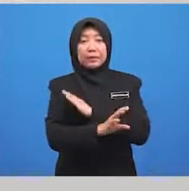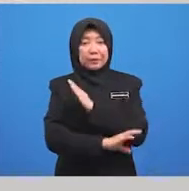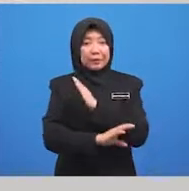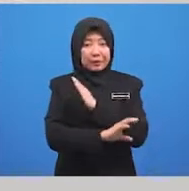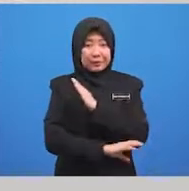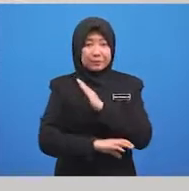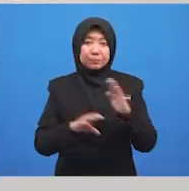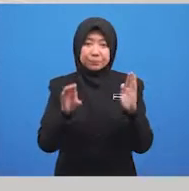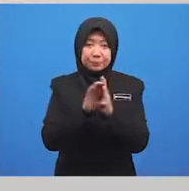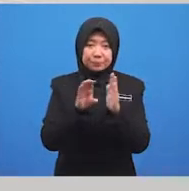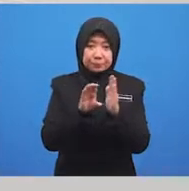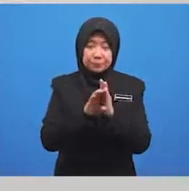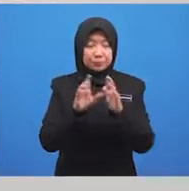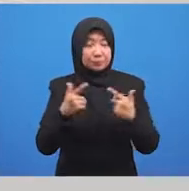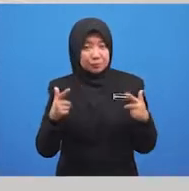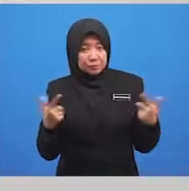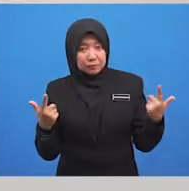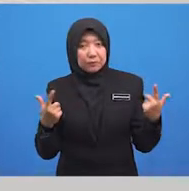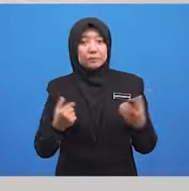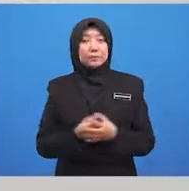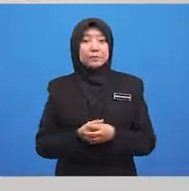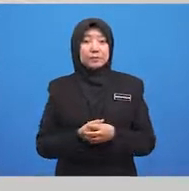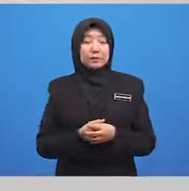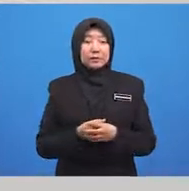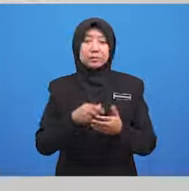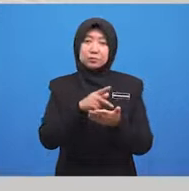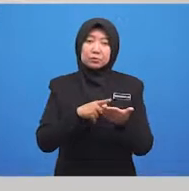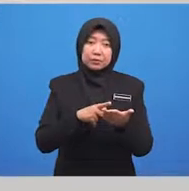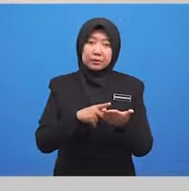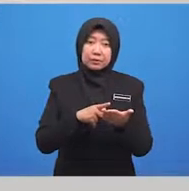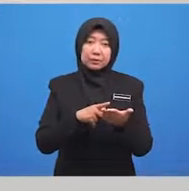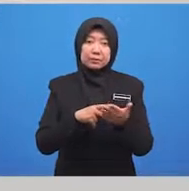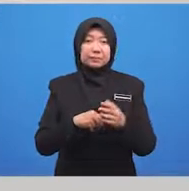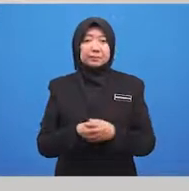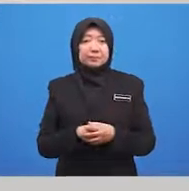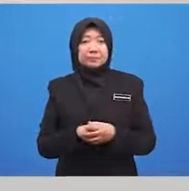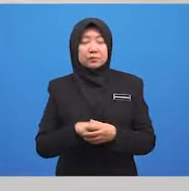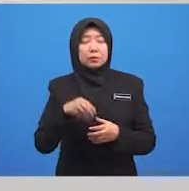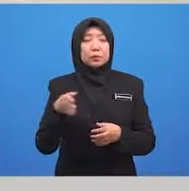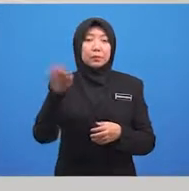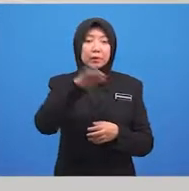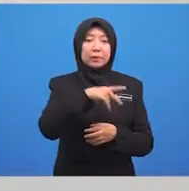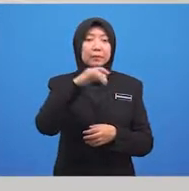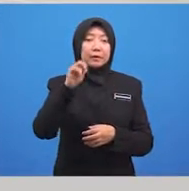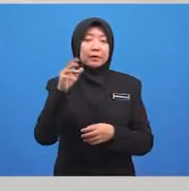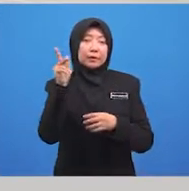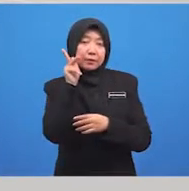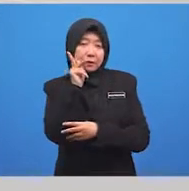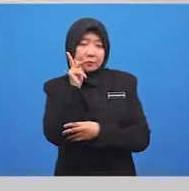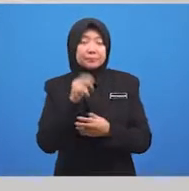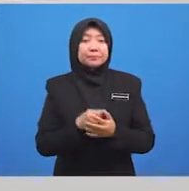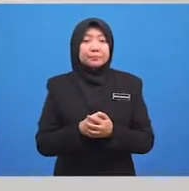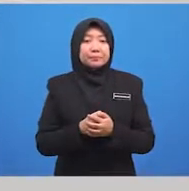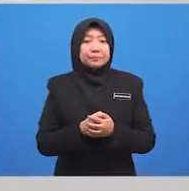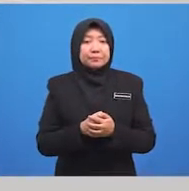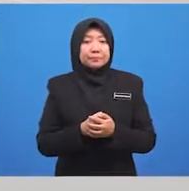pusat konservasi yang lain ialah Pusat Konservasi Tuntung, Bukit Pinang, Kedah dan Pusat